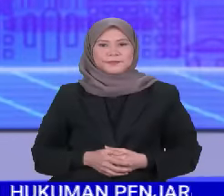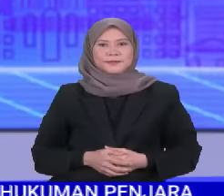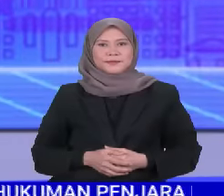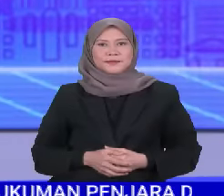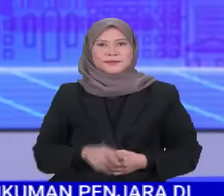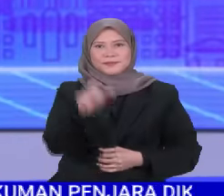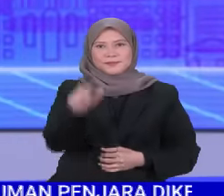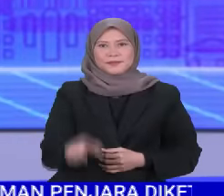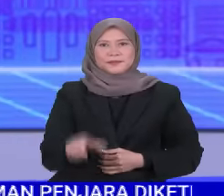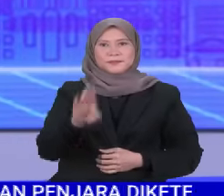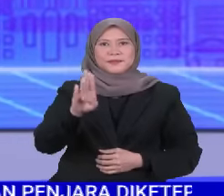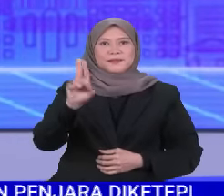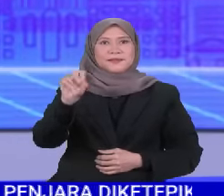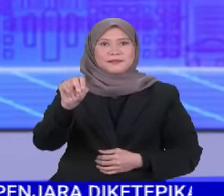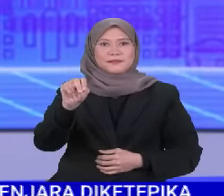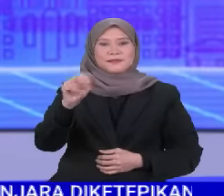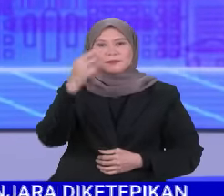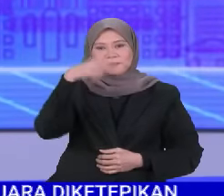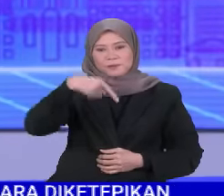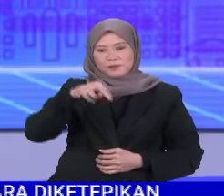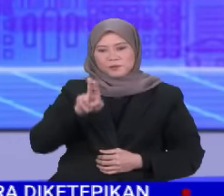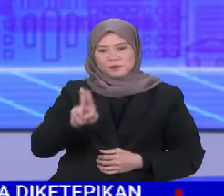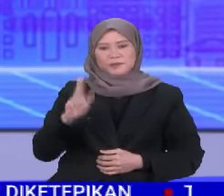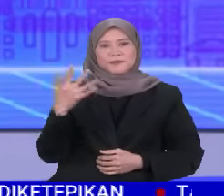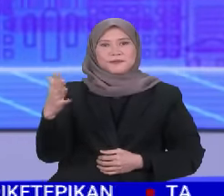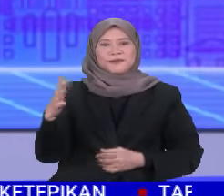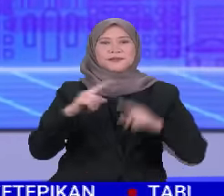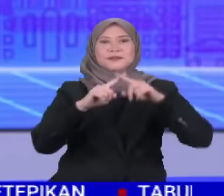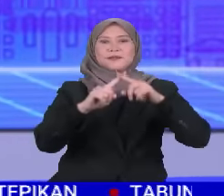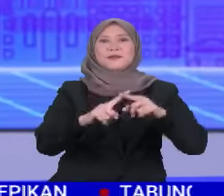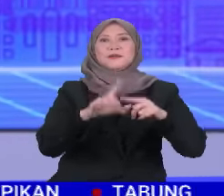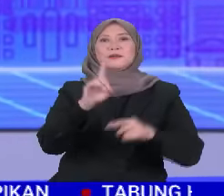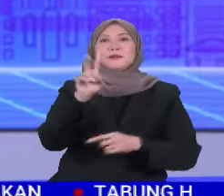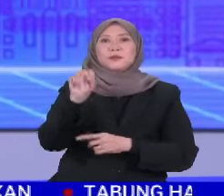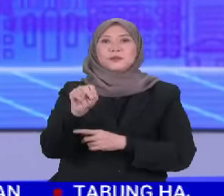calon barisan nasional BN bagi PR yuk ke-15